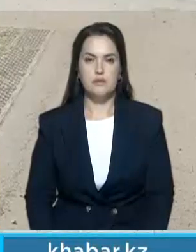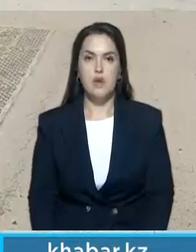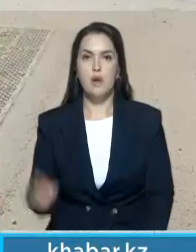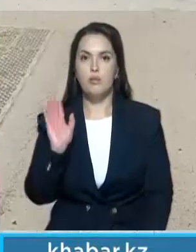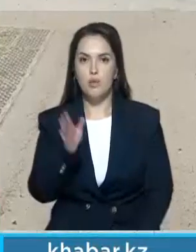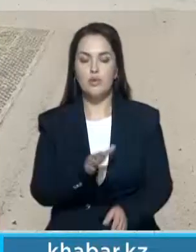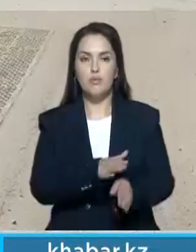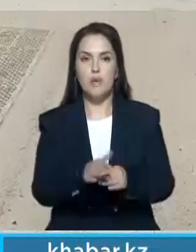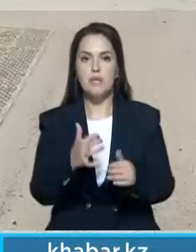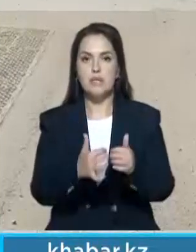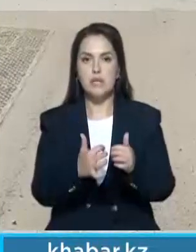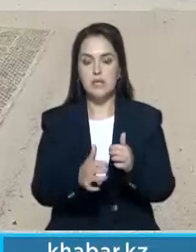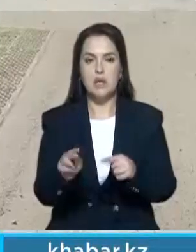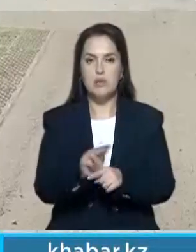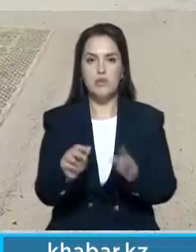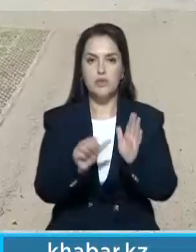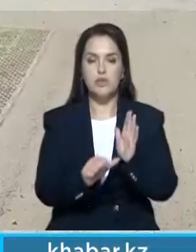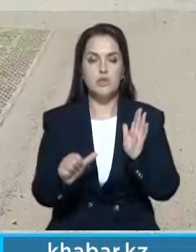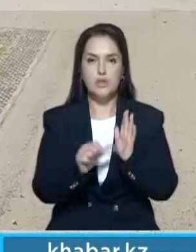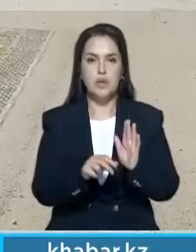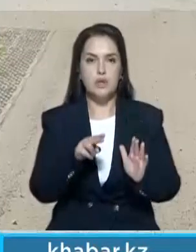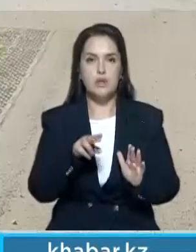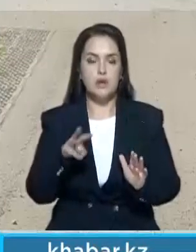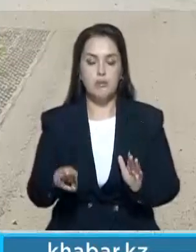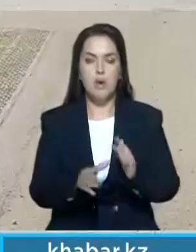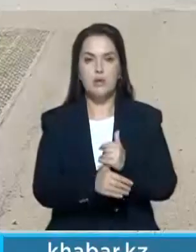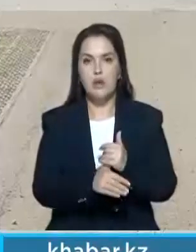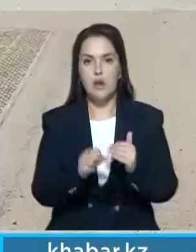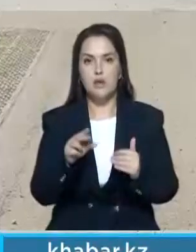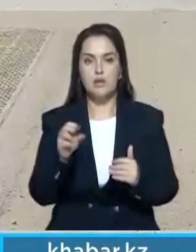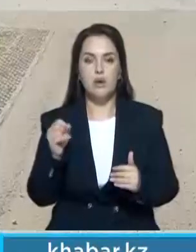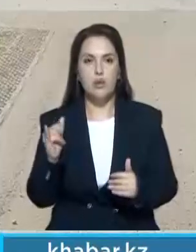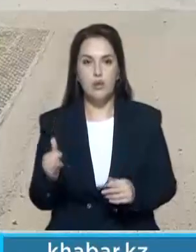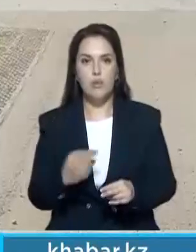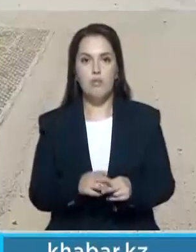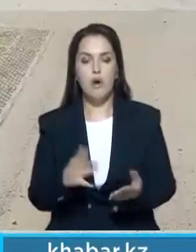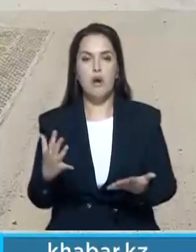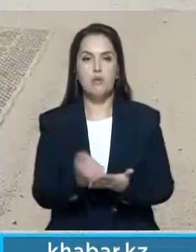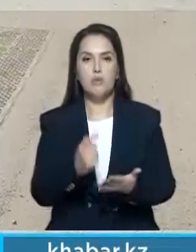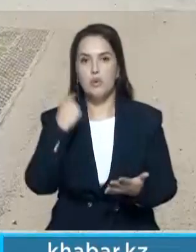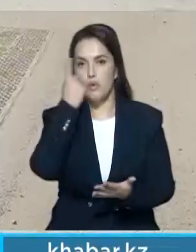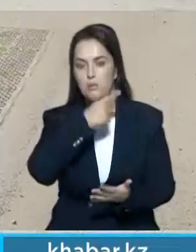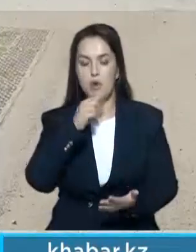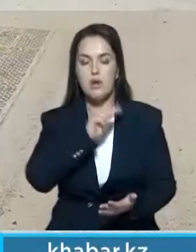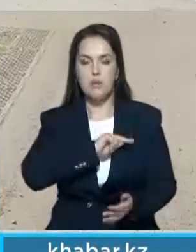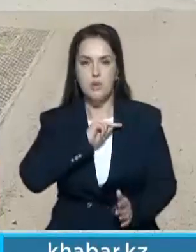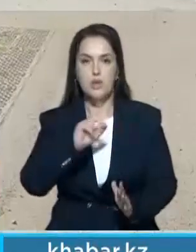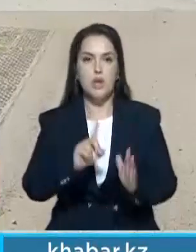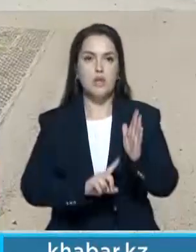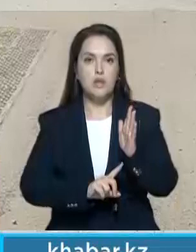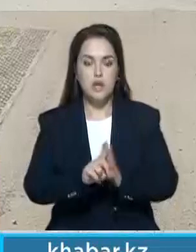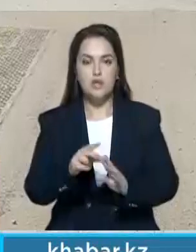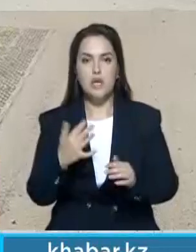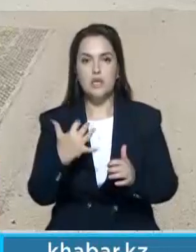будет выполнен средний ремонт 66 км автотрассы отра Ахта подрядная компания определена работы на участках уже начались также